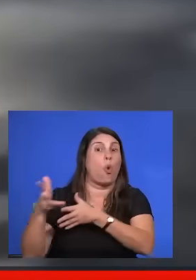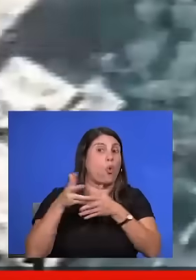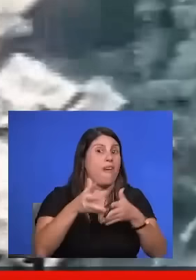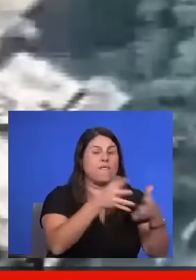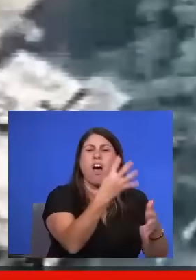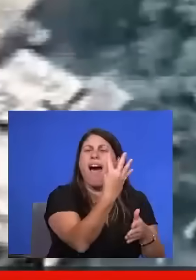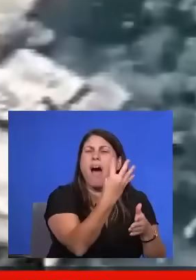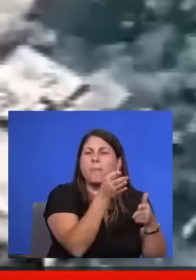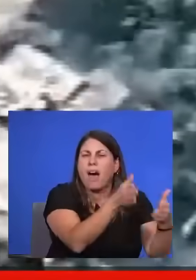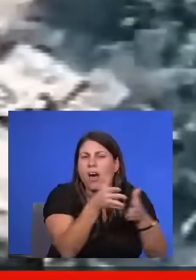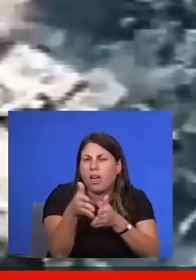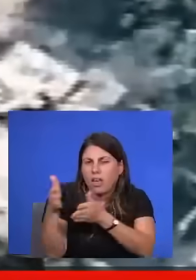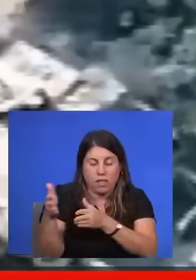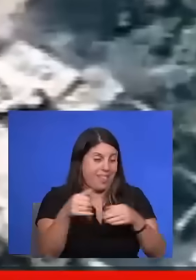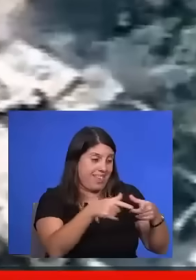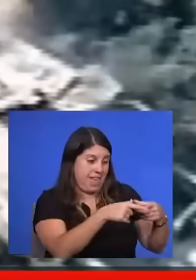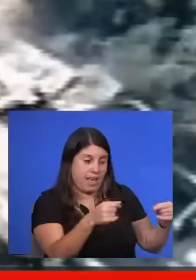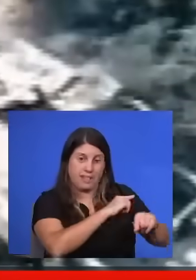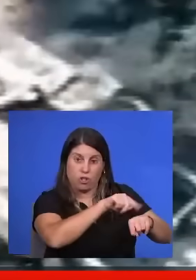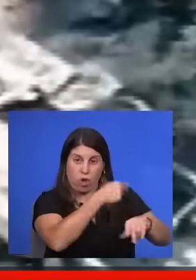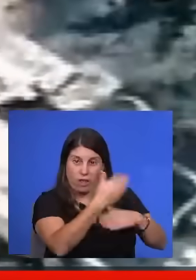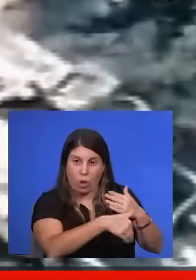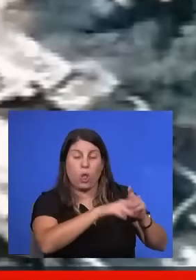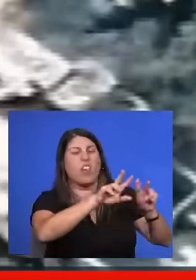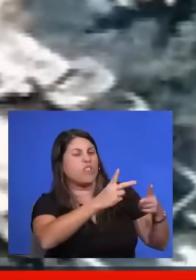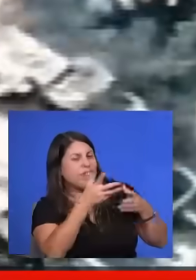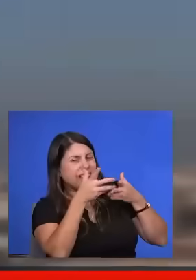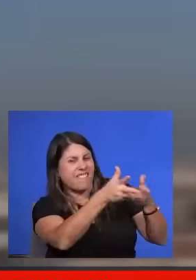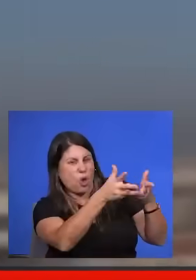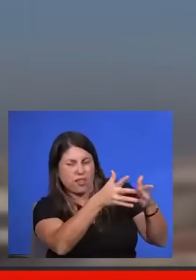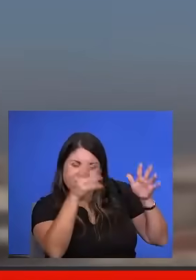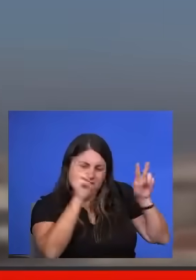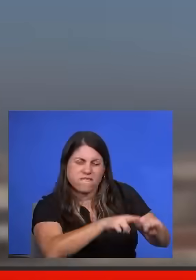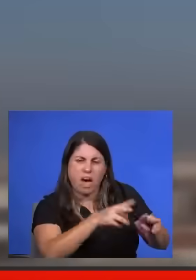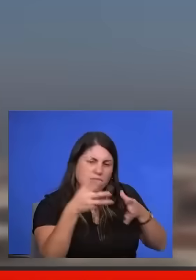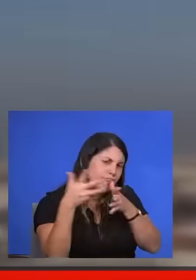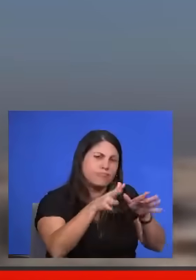בעזה, בשעות האחרונות, גל נוסף של תקיפות נרחבות וכתישה מהאוויר.